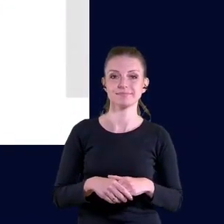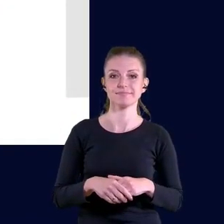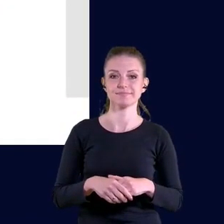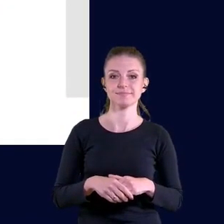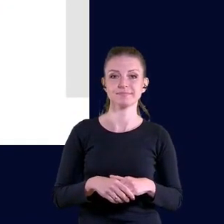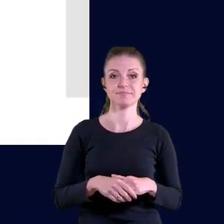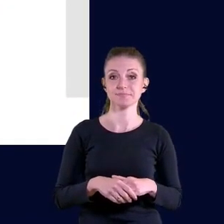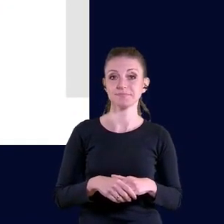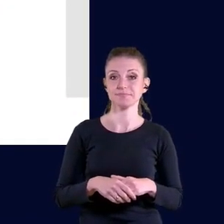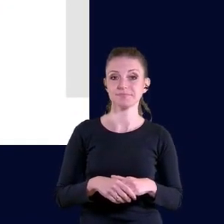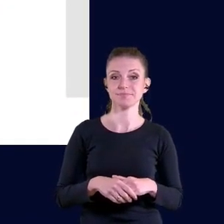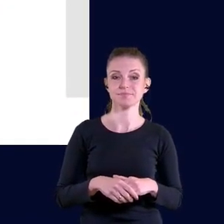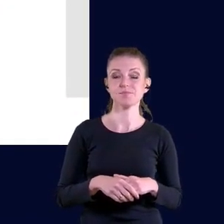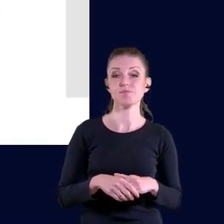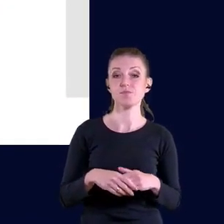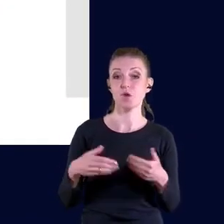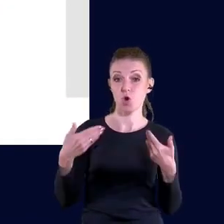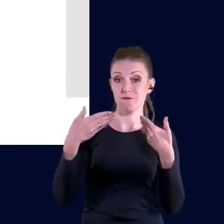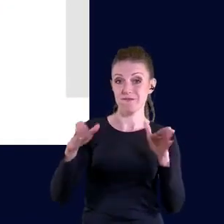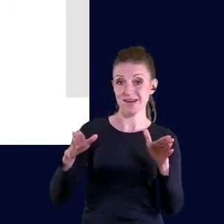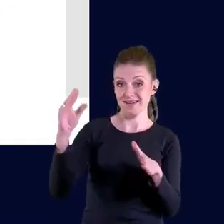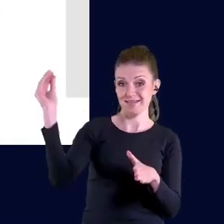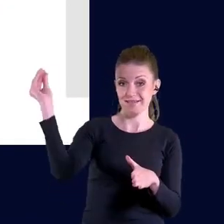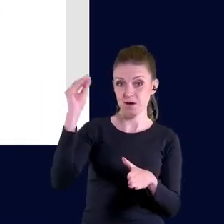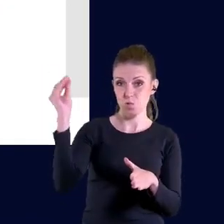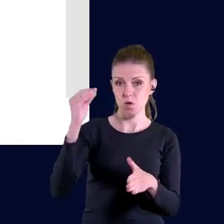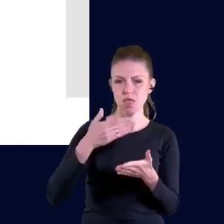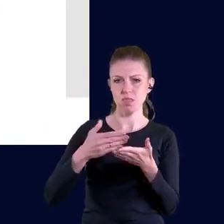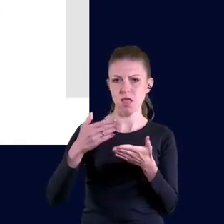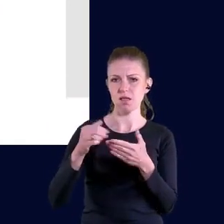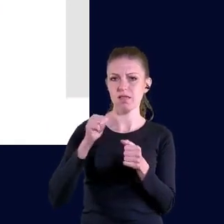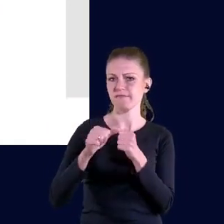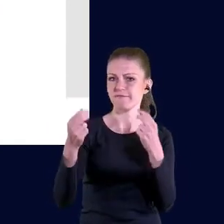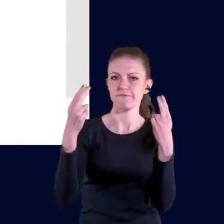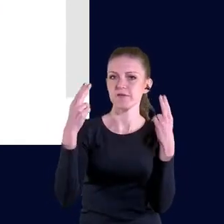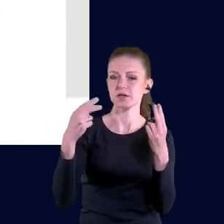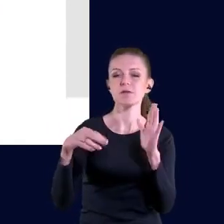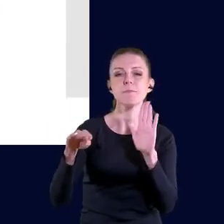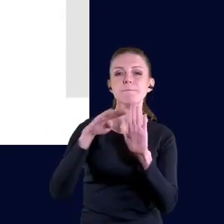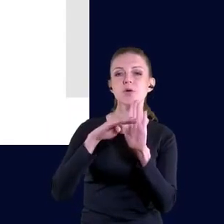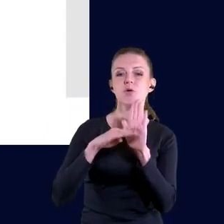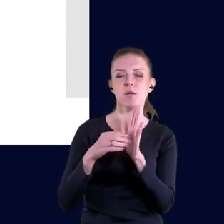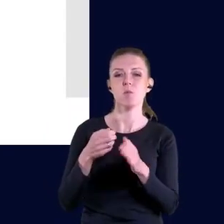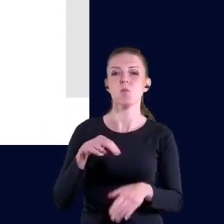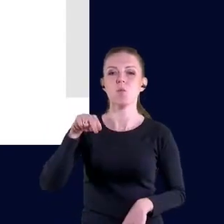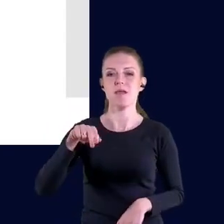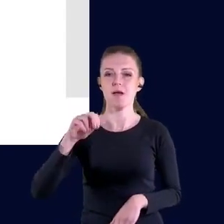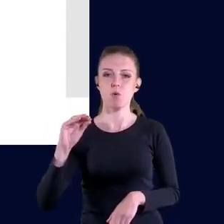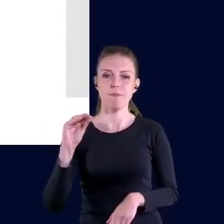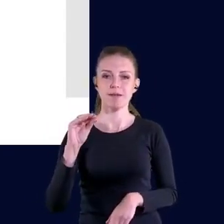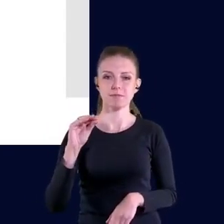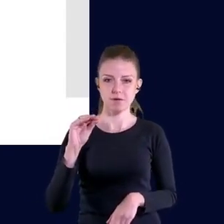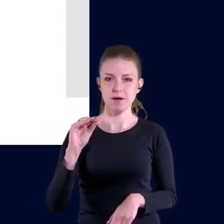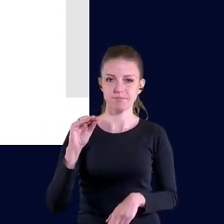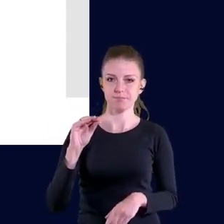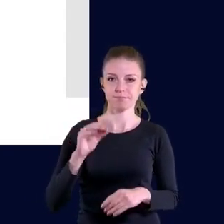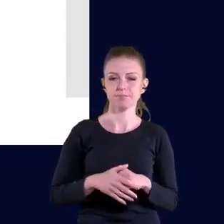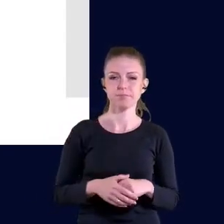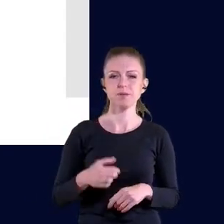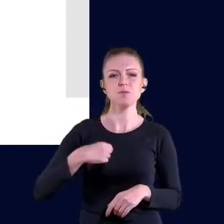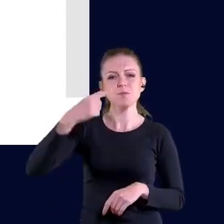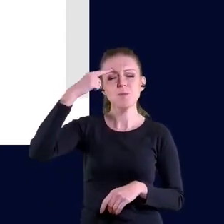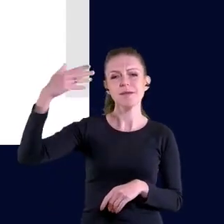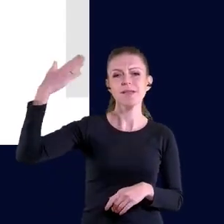ten wątek otwartej nauki jest ciągle ważne w programach Unii Europejskiej przypomnę może ostatni komunikat